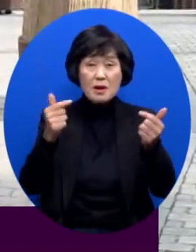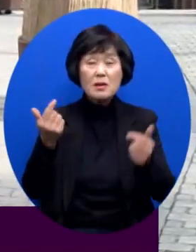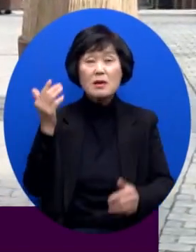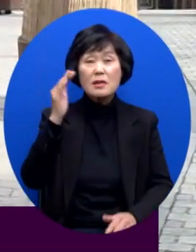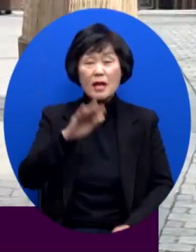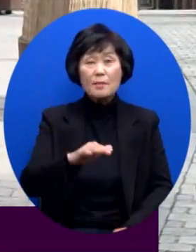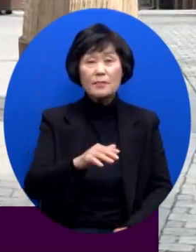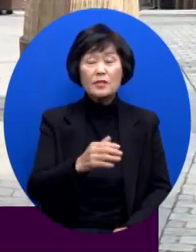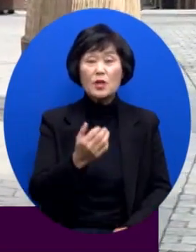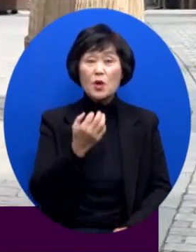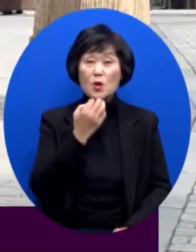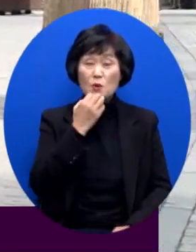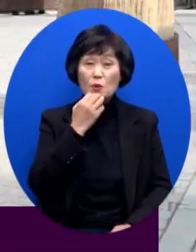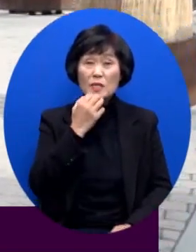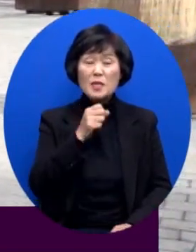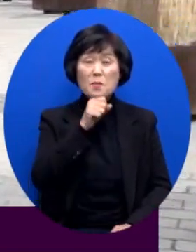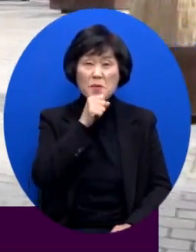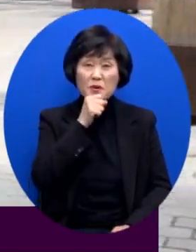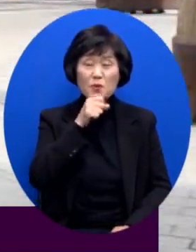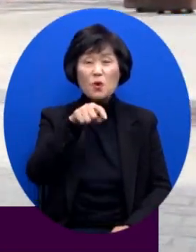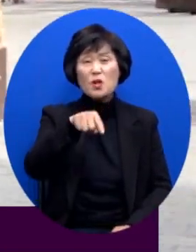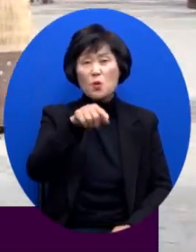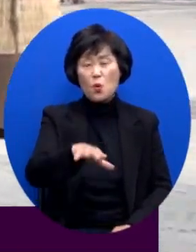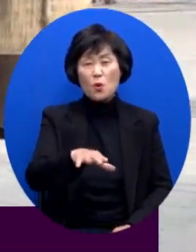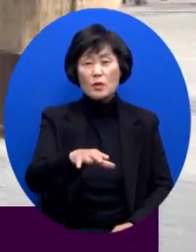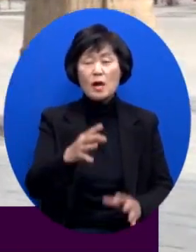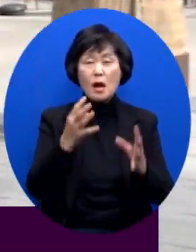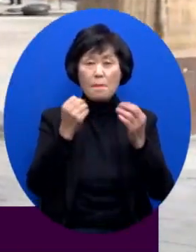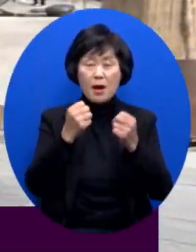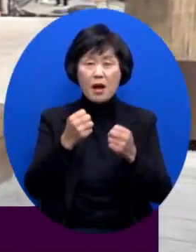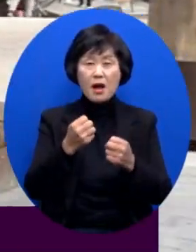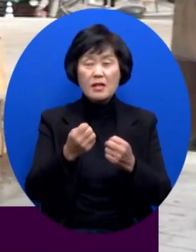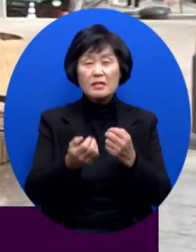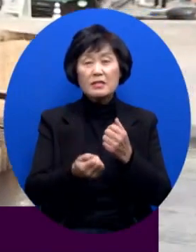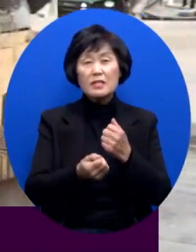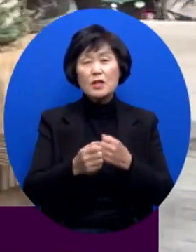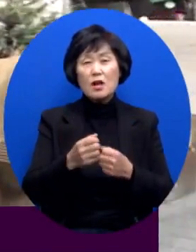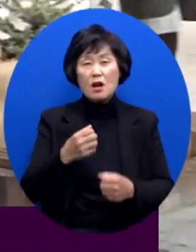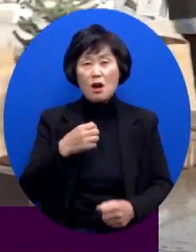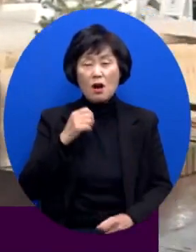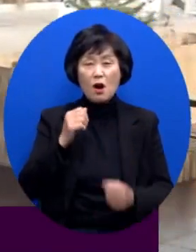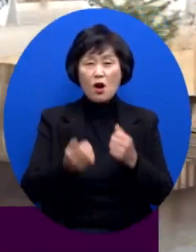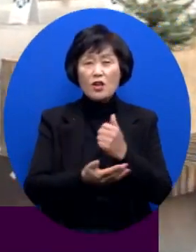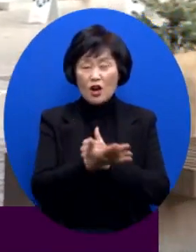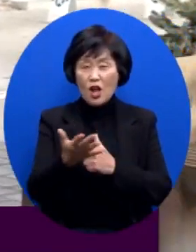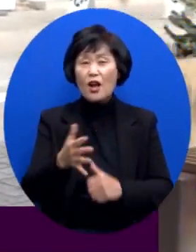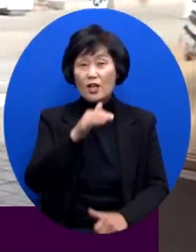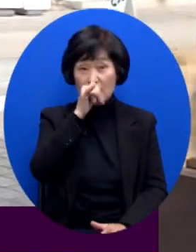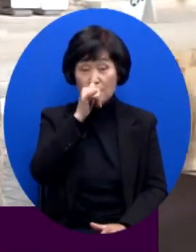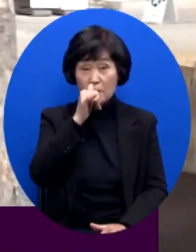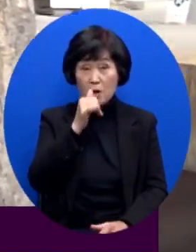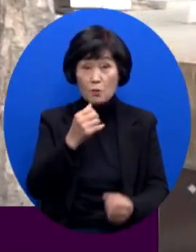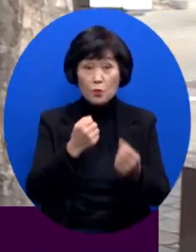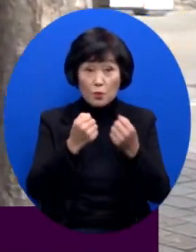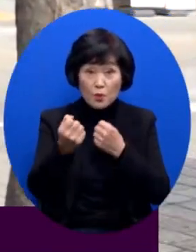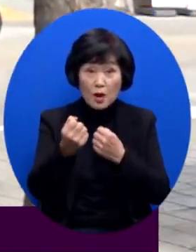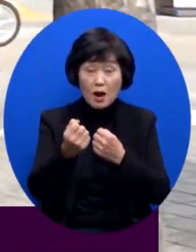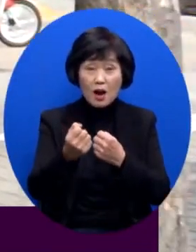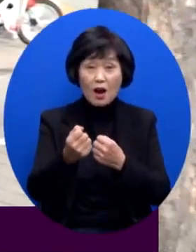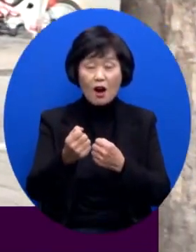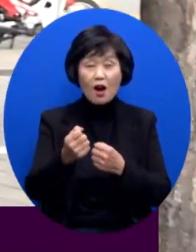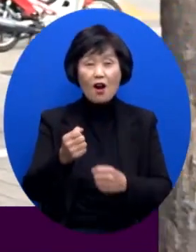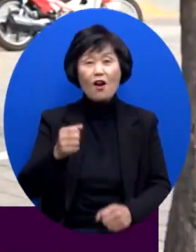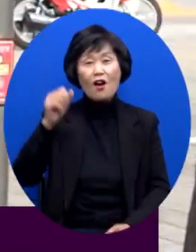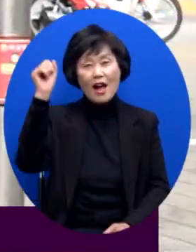도심 거리인 이곳 명동에도 많은 영향을 미친 것으로 보입니다. 그럼에도 불구하고 이른 아침부터 많은